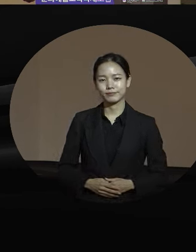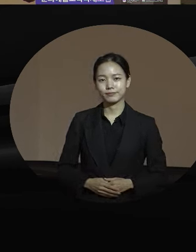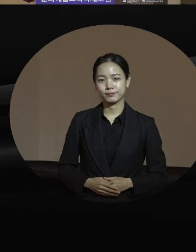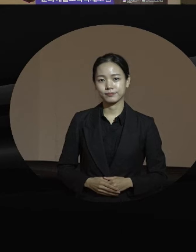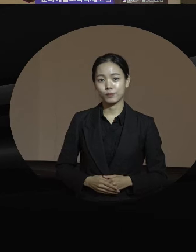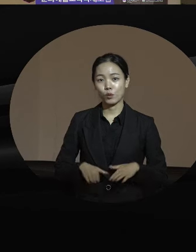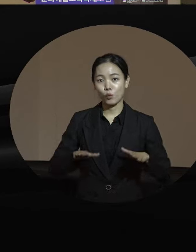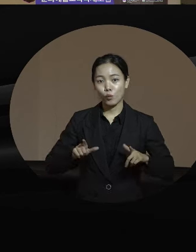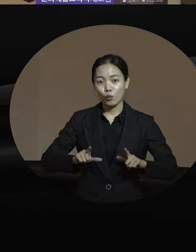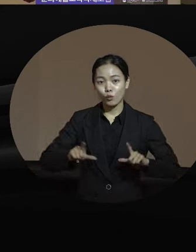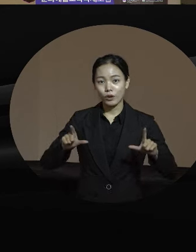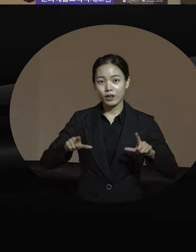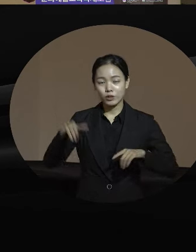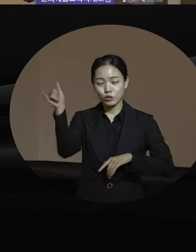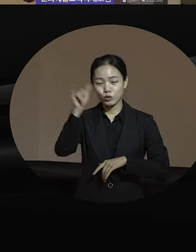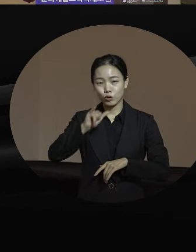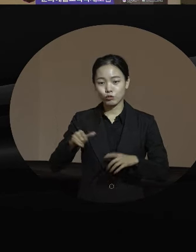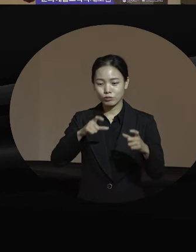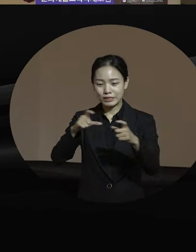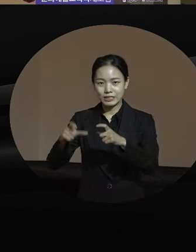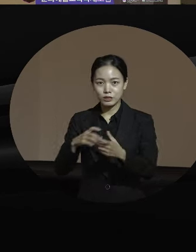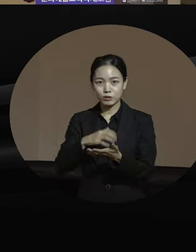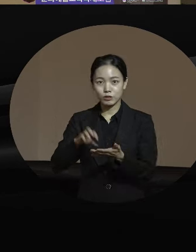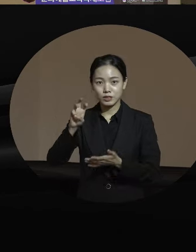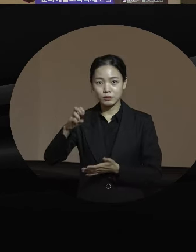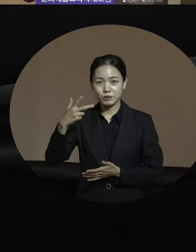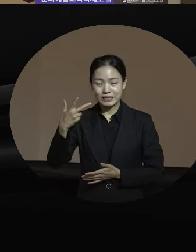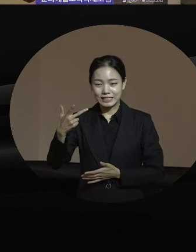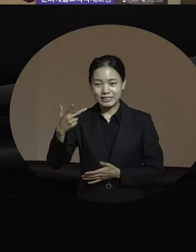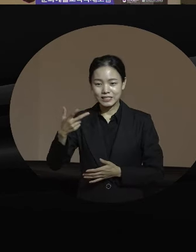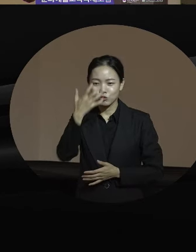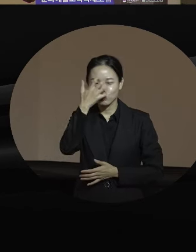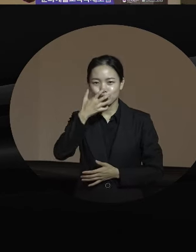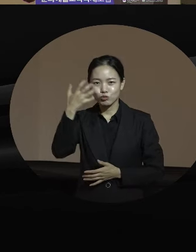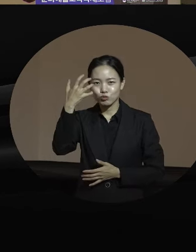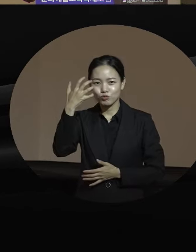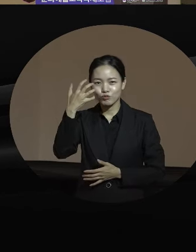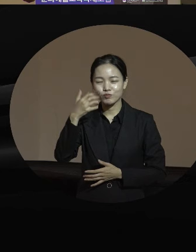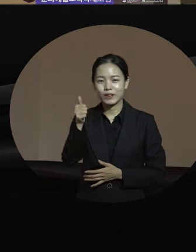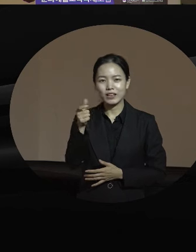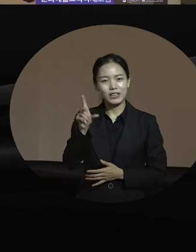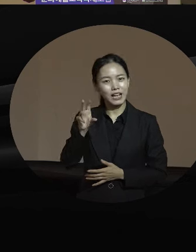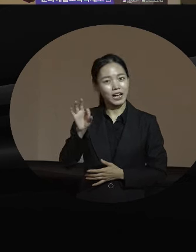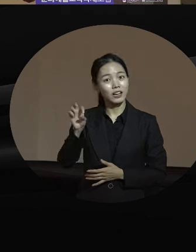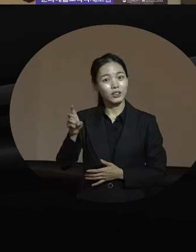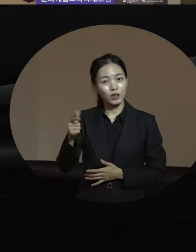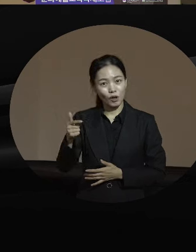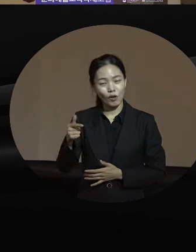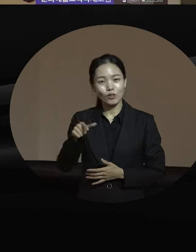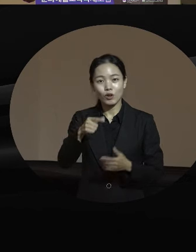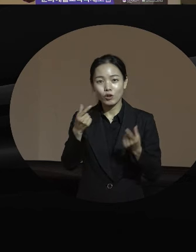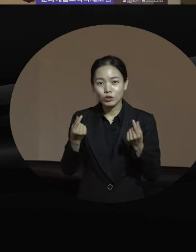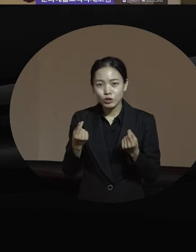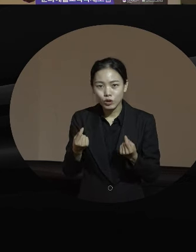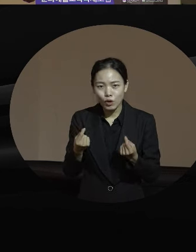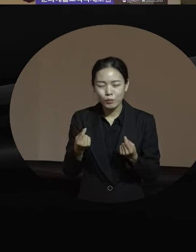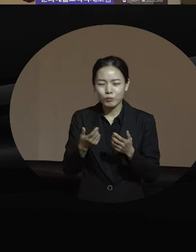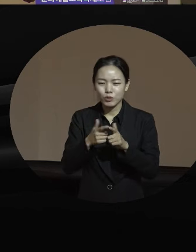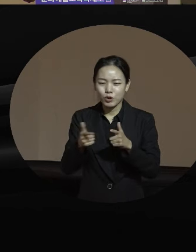특히 5월에 전국 37개 지역에서 진행하는 꿈의 향연과 같이 다양한 소외 지역에 찾아가는 지역사회 활원